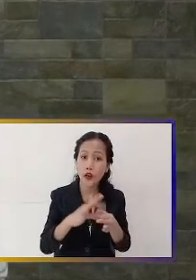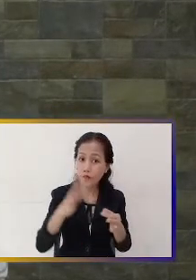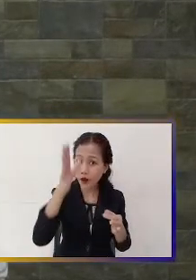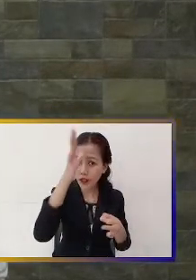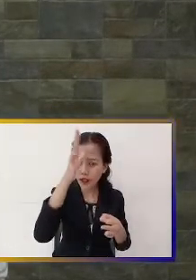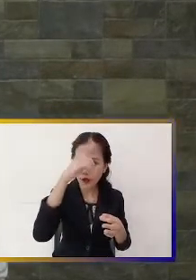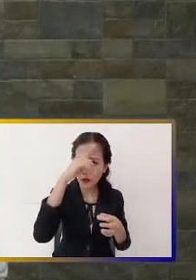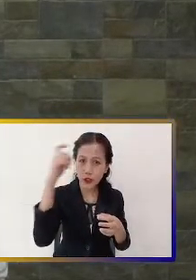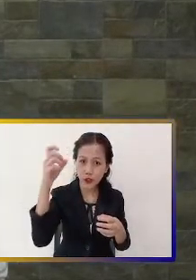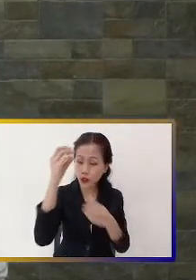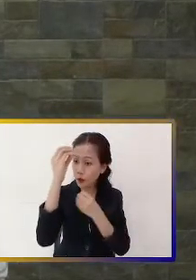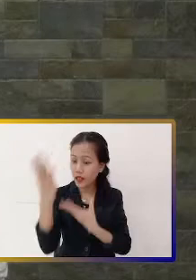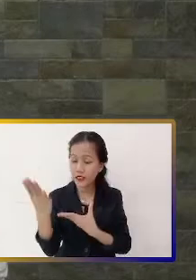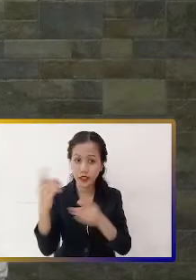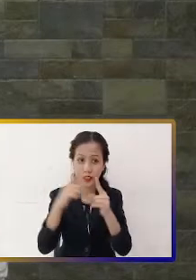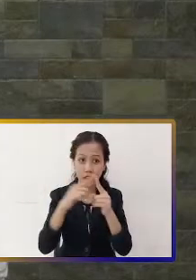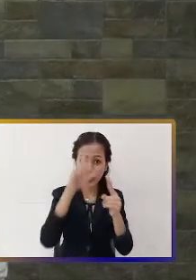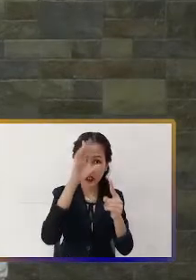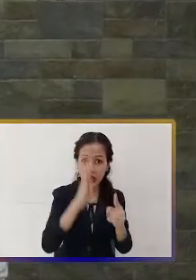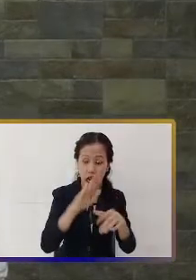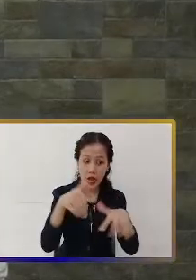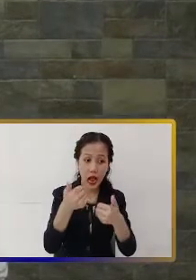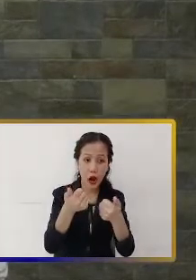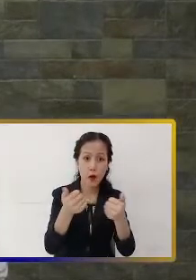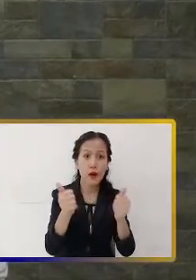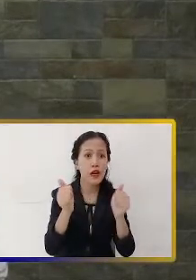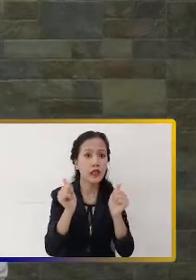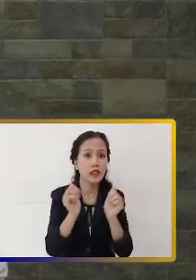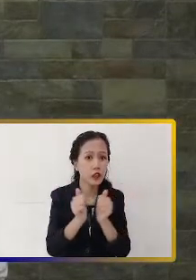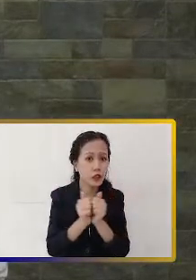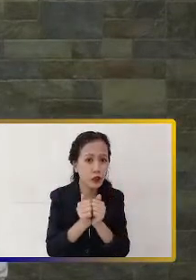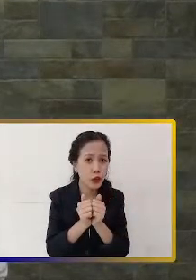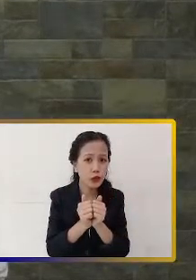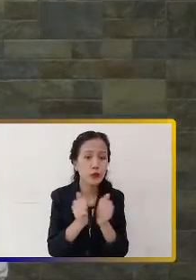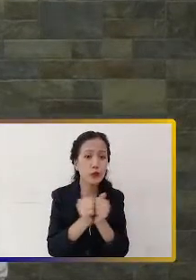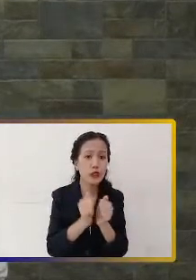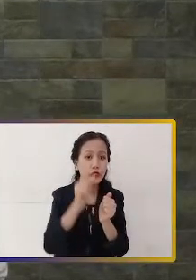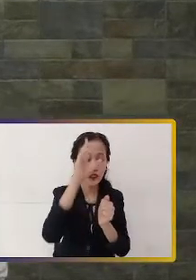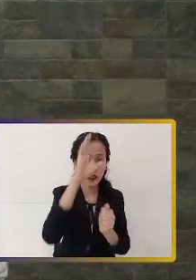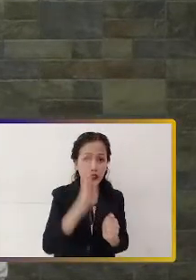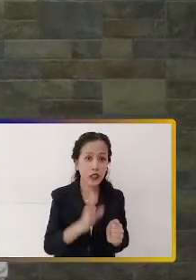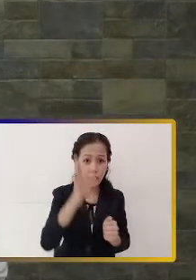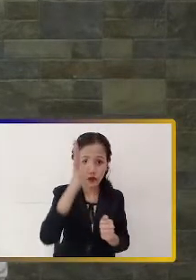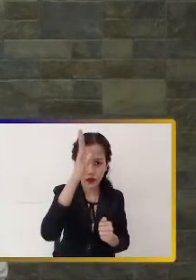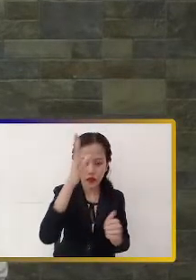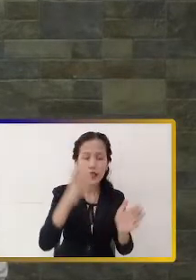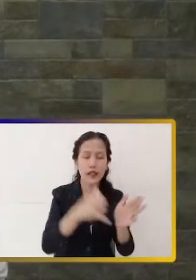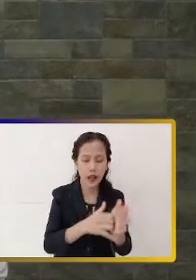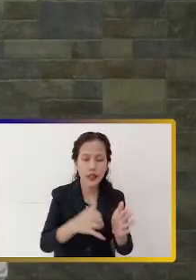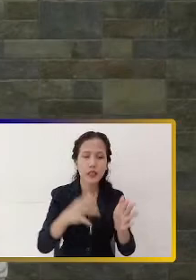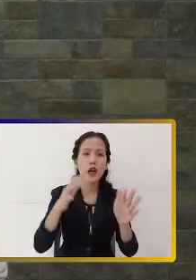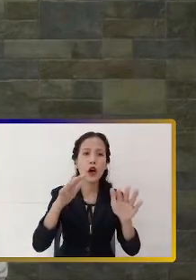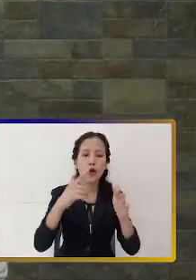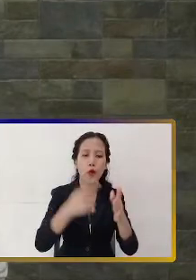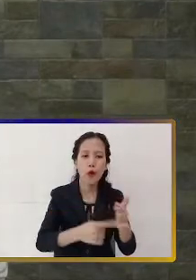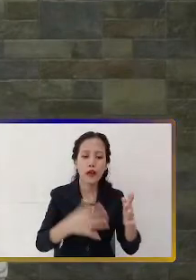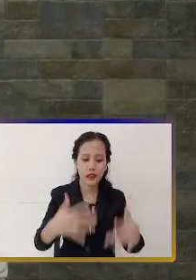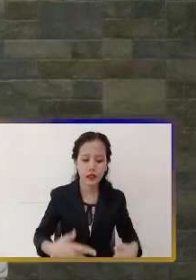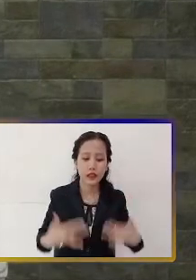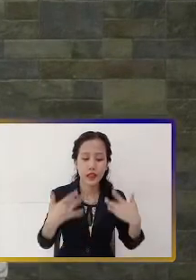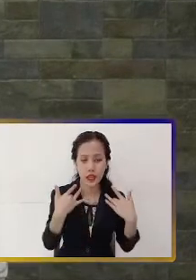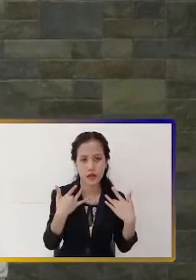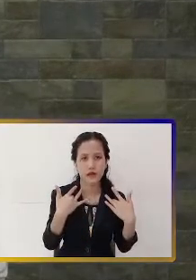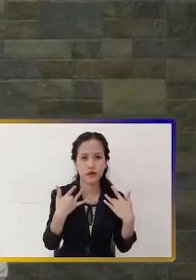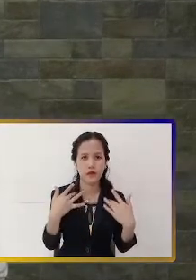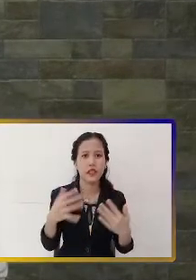at kung gaano kalapit ang kanyang ama sa Panginoon. At yun ang gustong lakaran ni Solomon. And the Bible says, Solomon loved